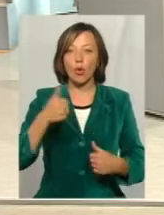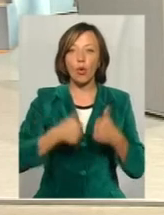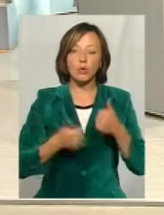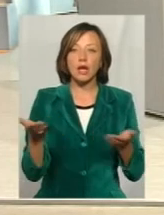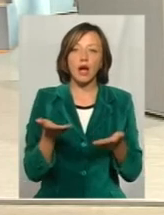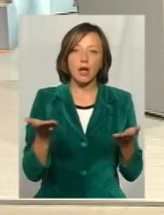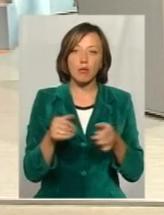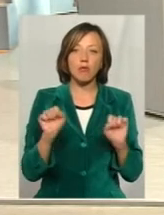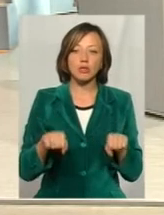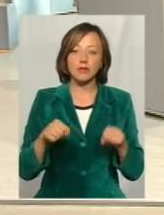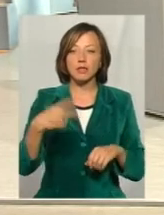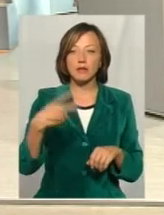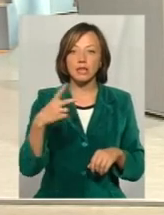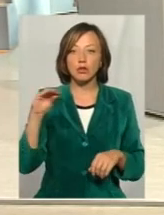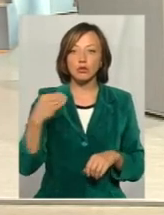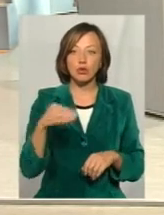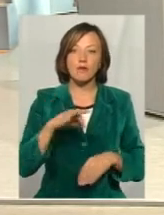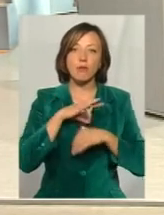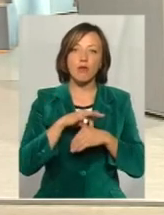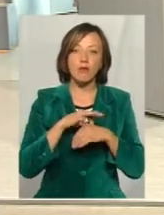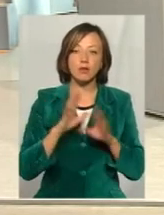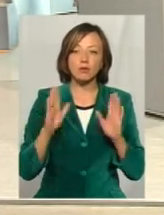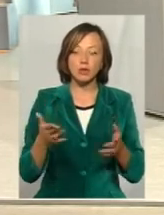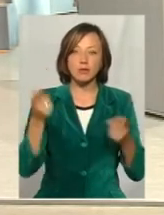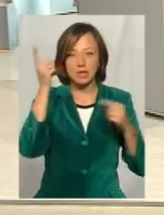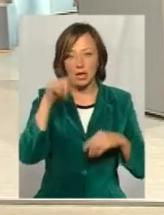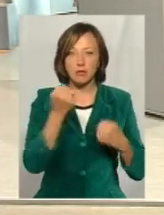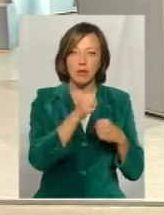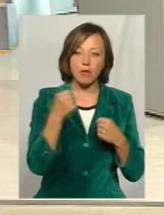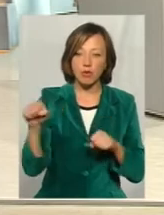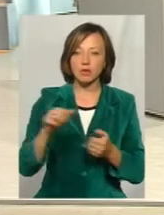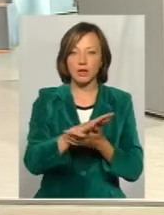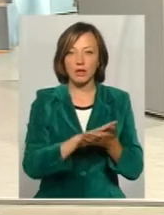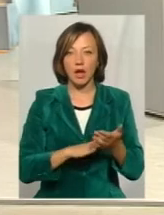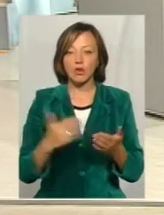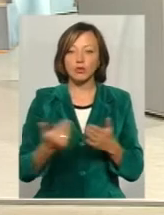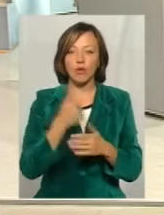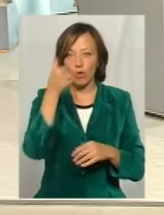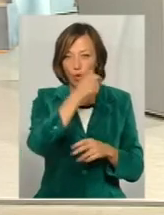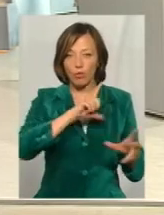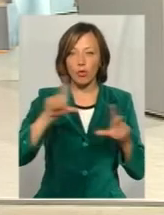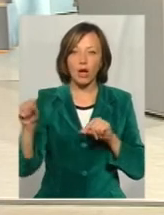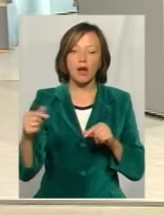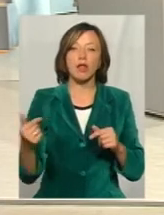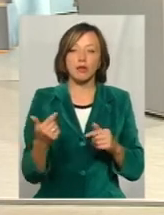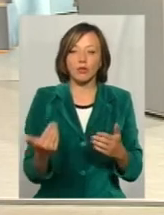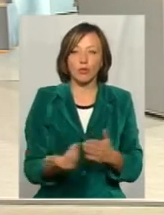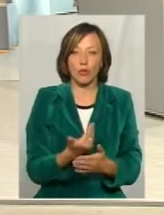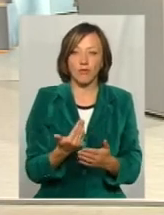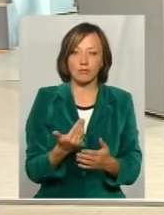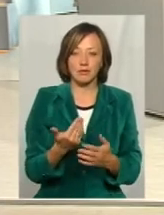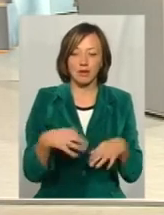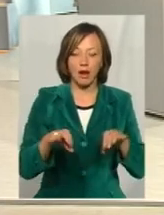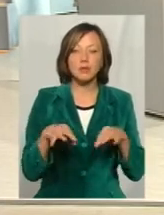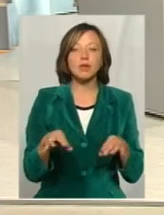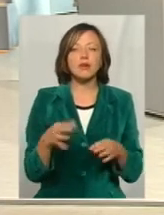там десь, можливо, 20 жовтня буде проведений, ми будемо знати там переможців і так далі, і, ну, і з нового року поїхали вже по-новому, так? Як ви